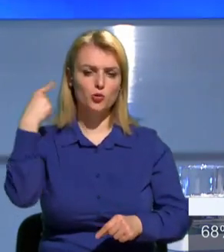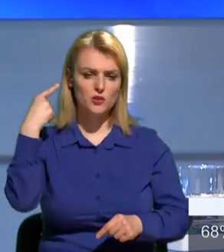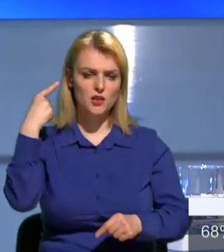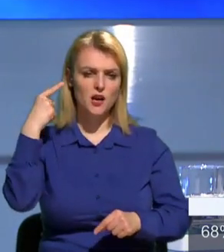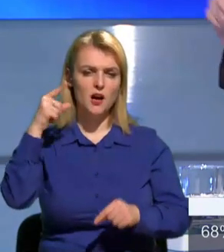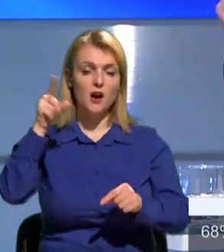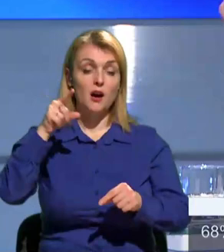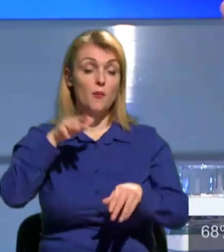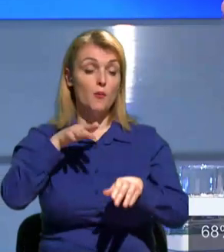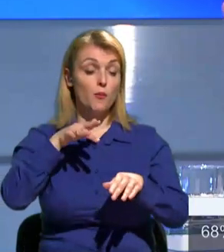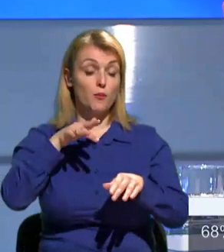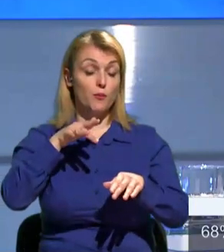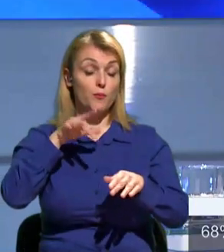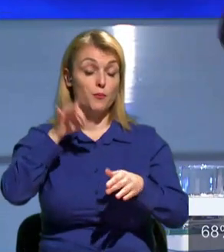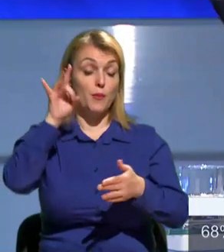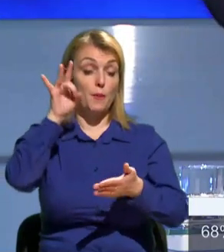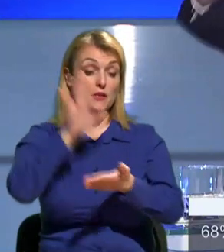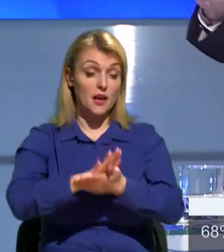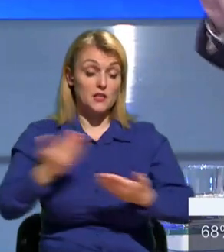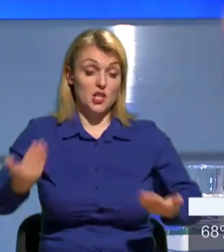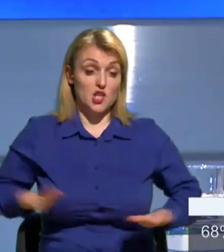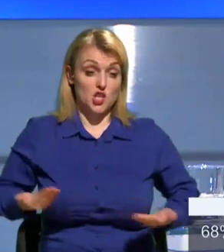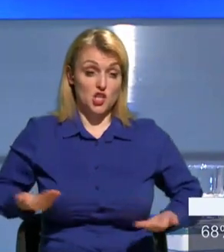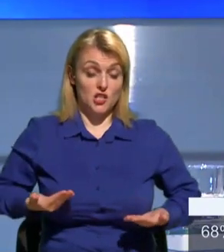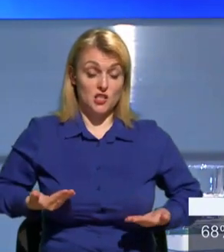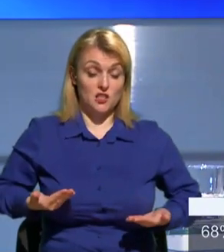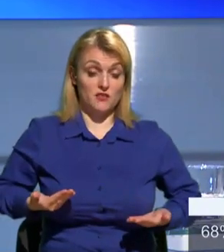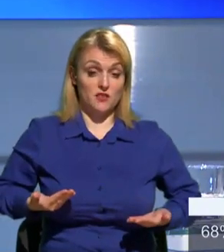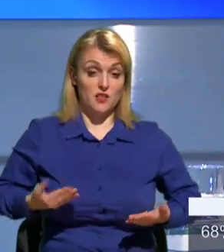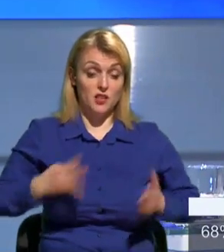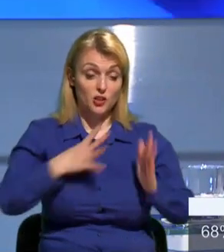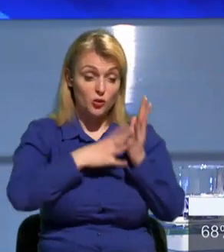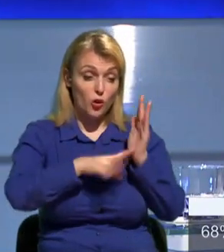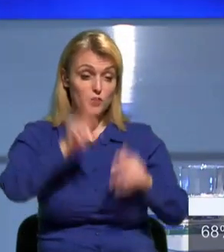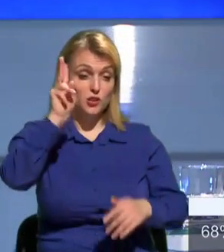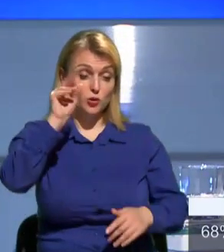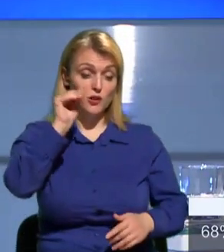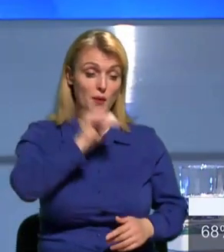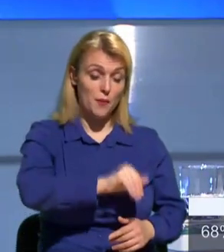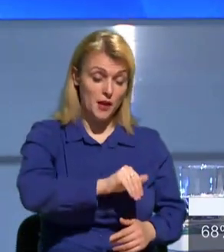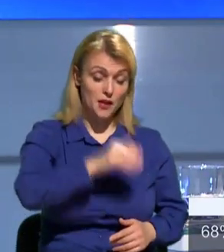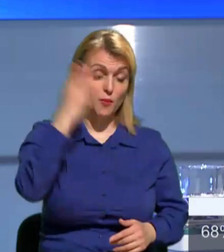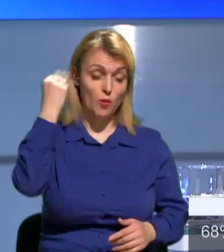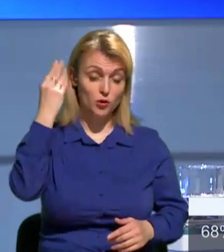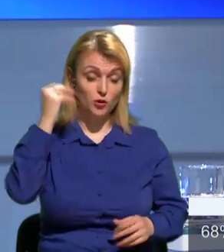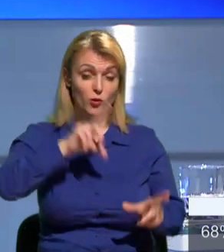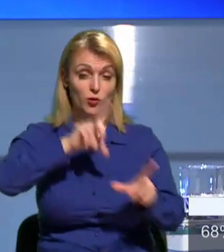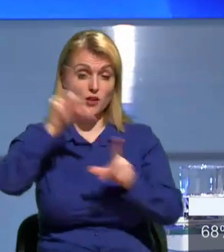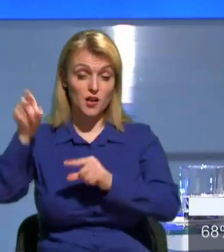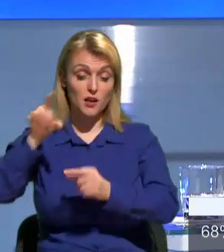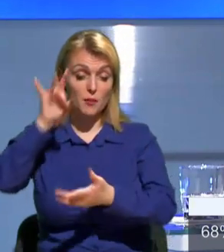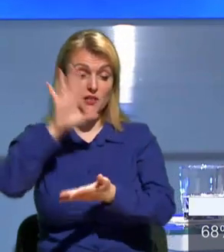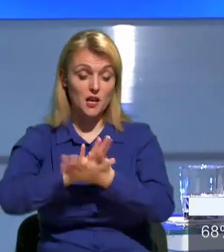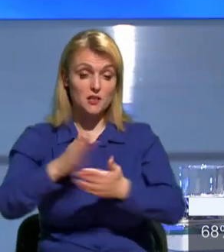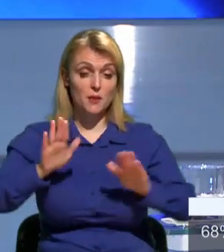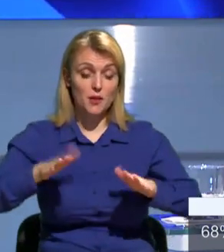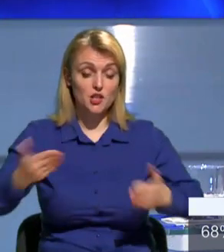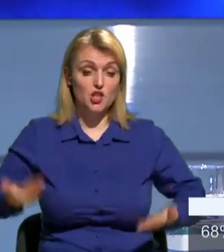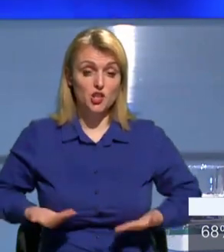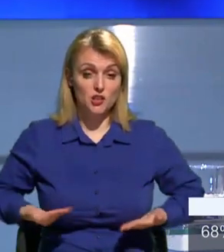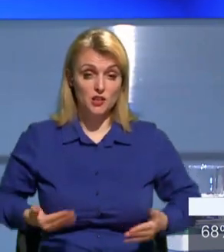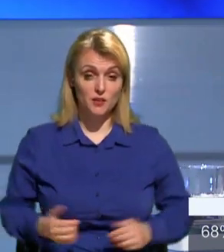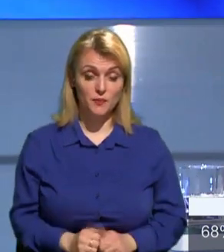au plecat complet din Republica Moldova. Și au spus că voi locui acolo. Ce înseamnă 92.000 de cetățeni? Aceasta este ca, de exemplu, raionul Soroca